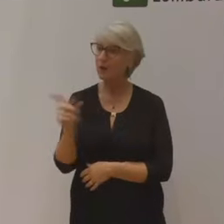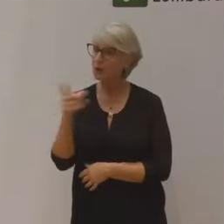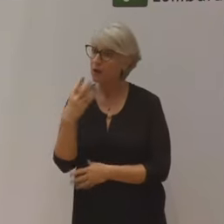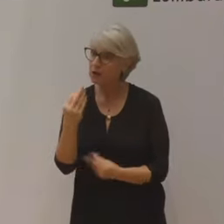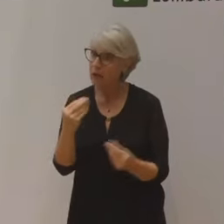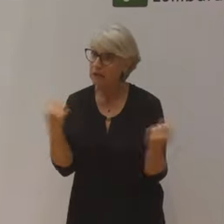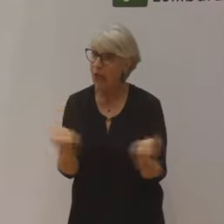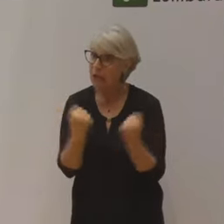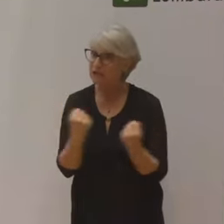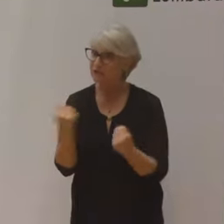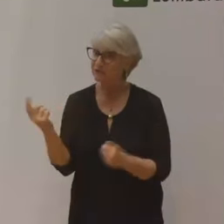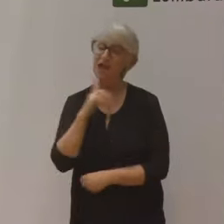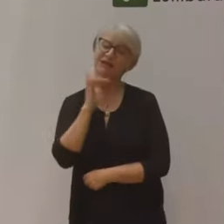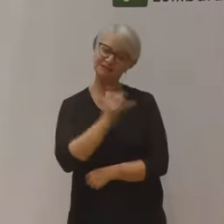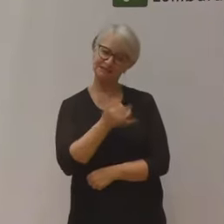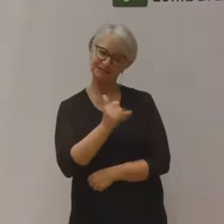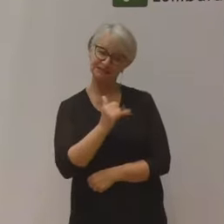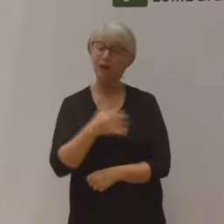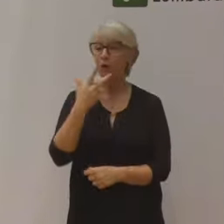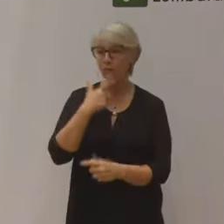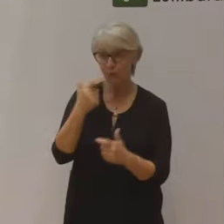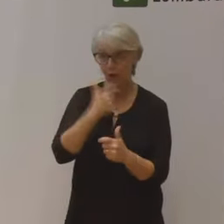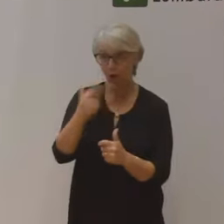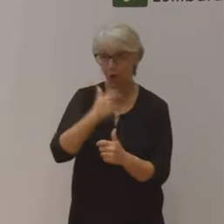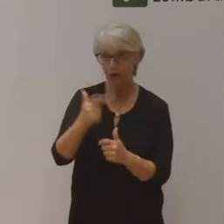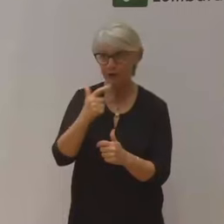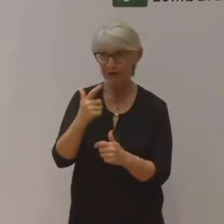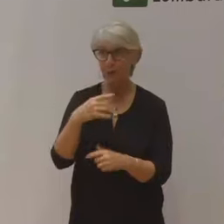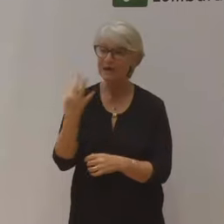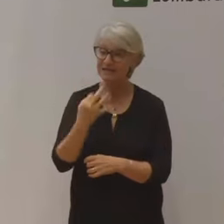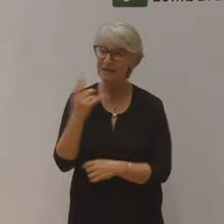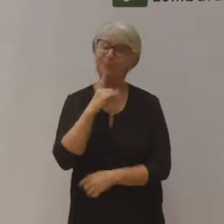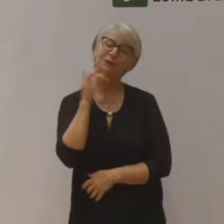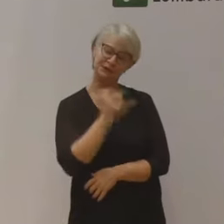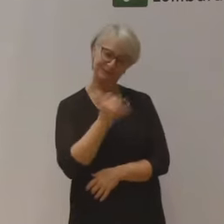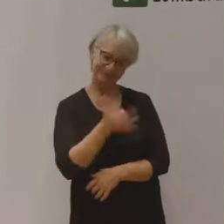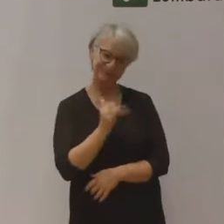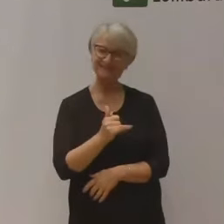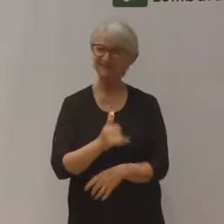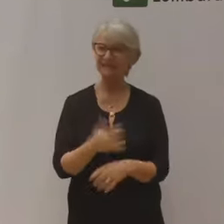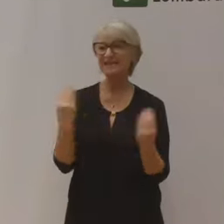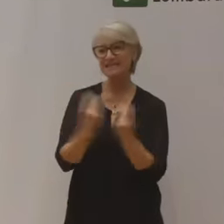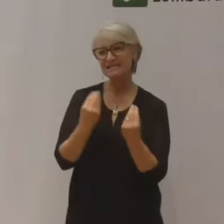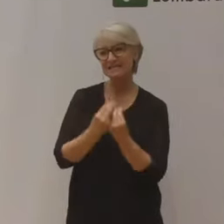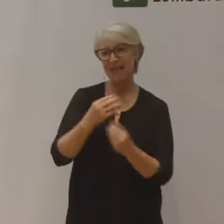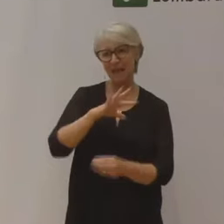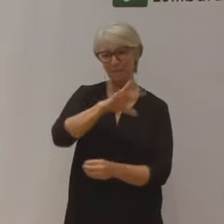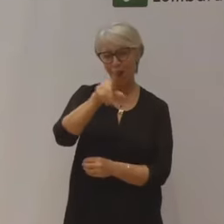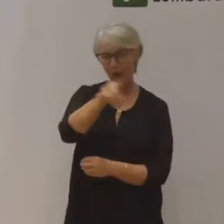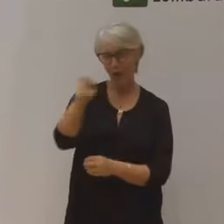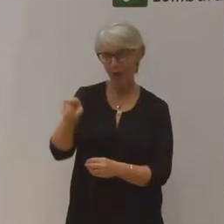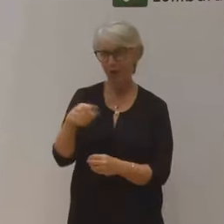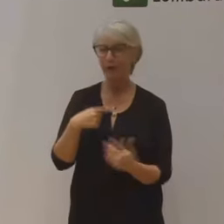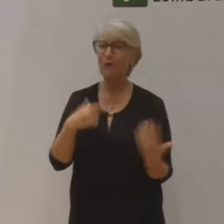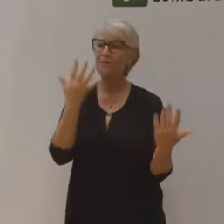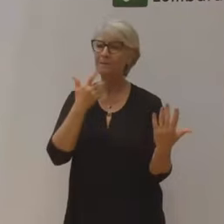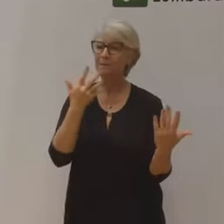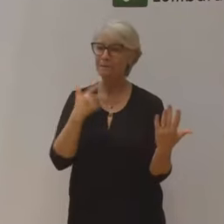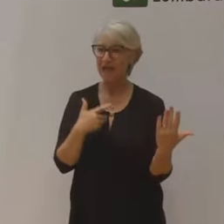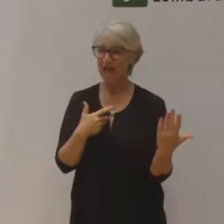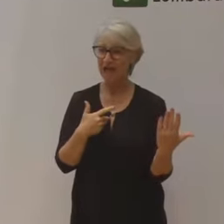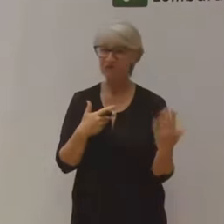tu? Sì. Tanto. E vorresti continuare a farle sempre? Sì, con loro sì. Con loro sì. Quelle cose che ti piacciono a te, non